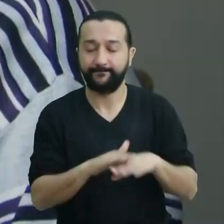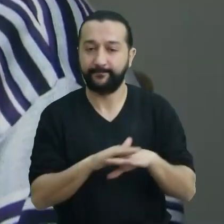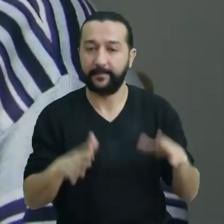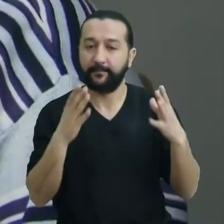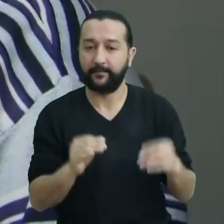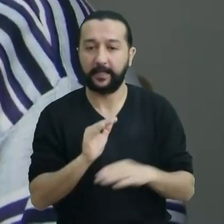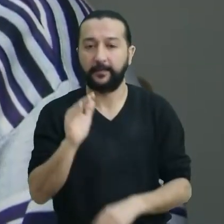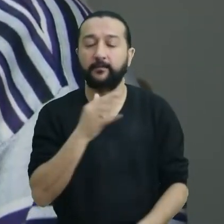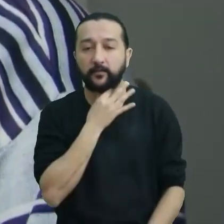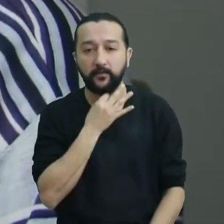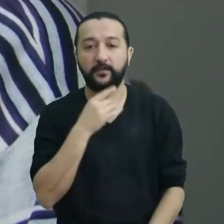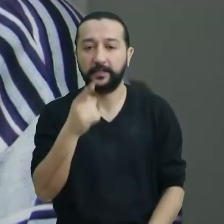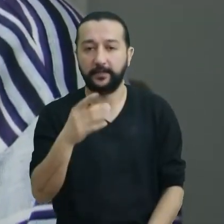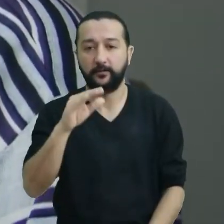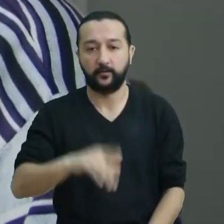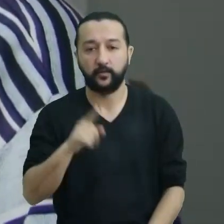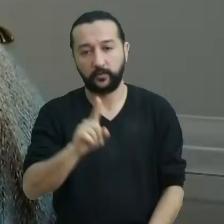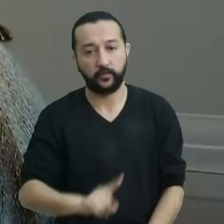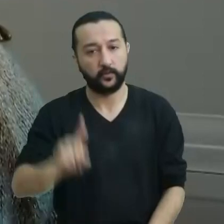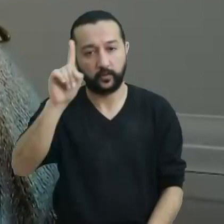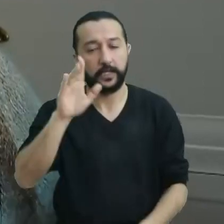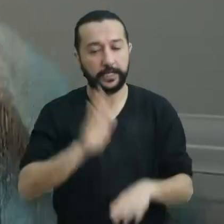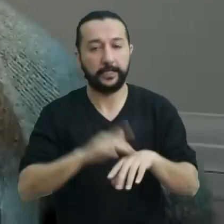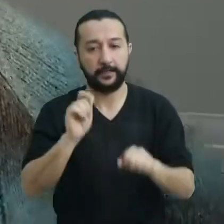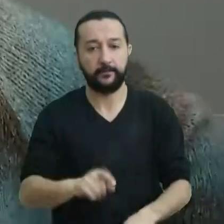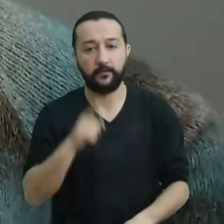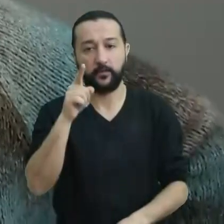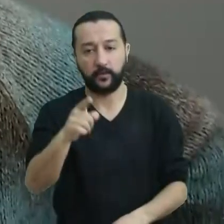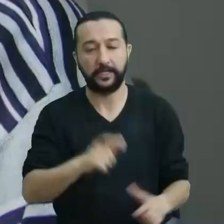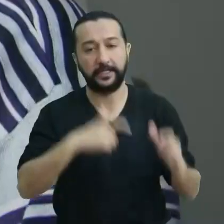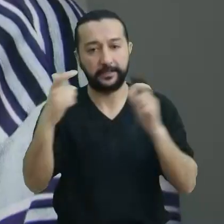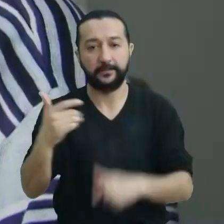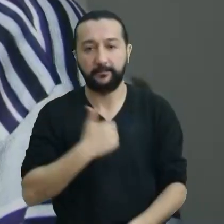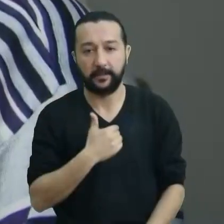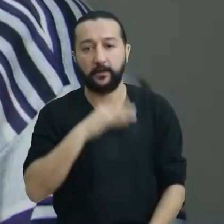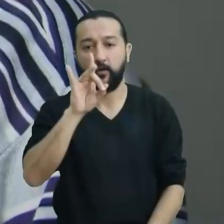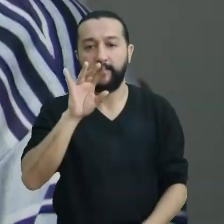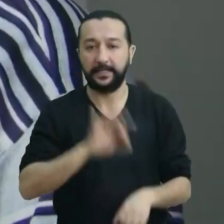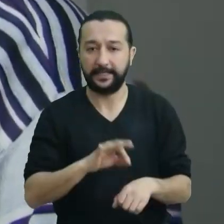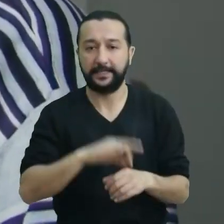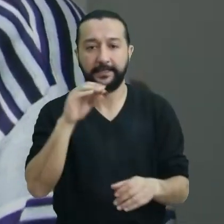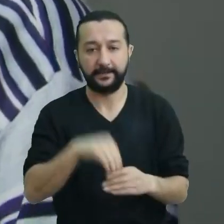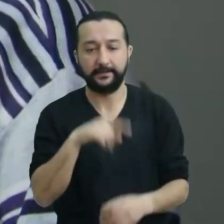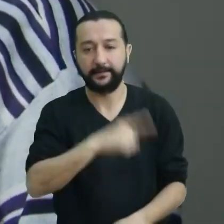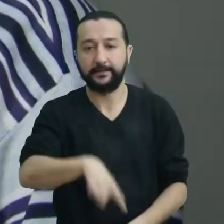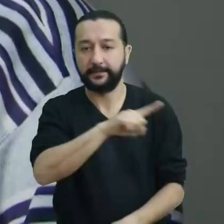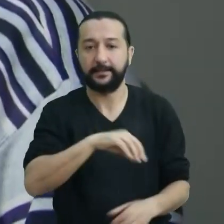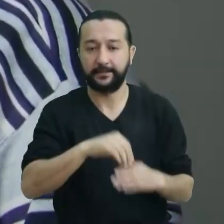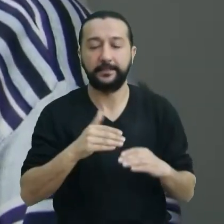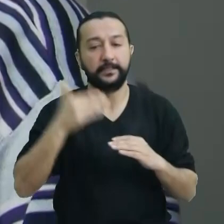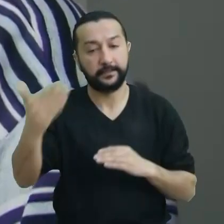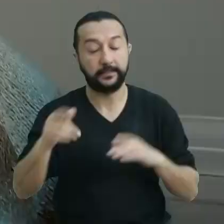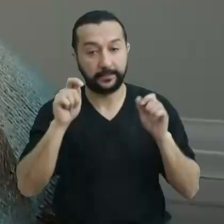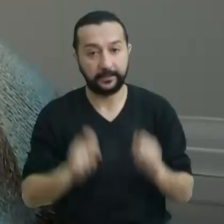Tamam hayatım. Lütfen sen çocuğu yukarıya götür. Oraya taşı. Ben 15 dakika içinde içeridekileri